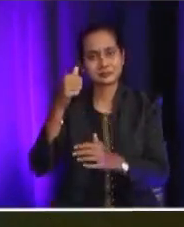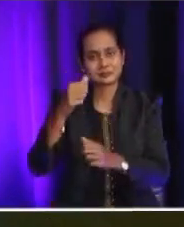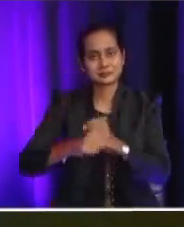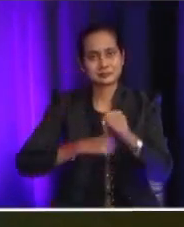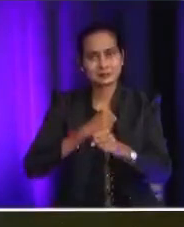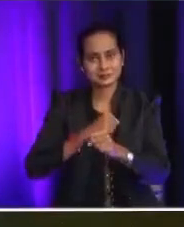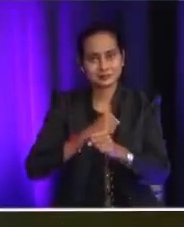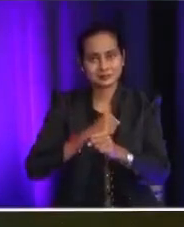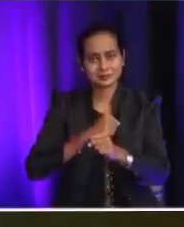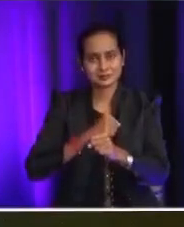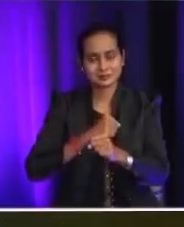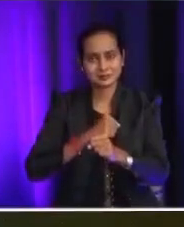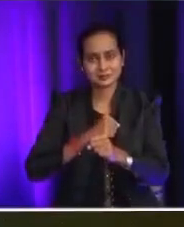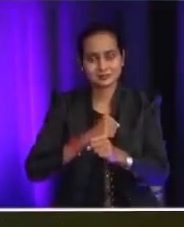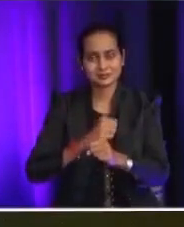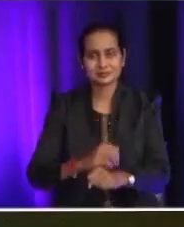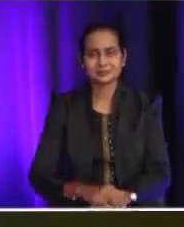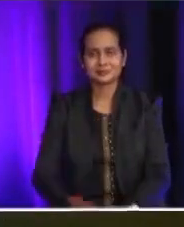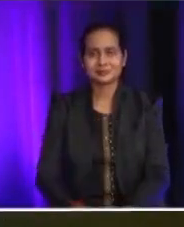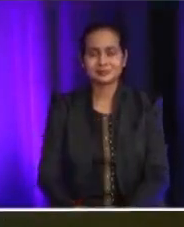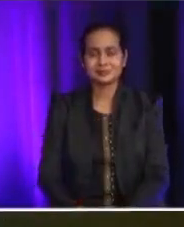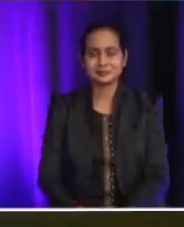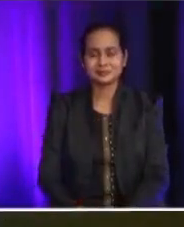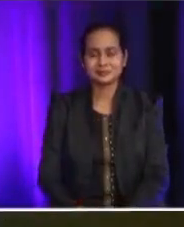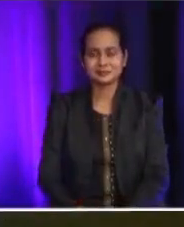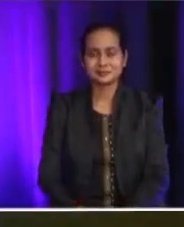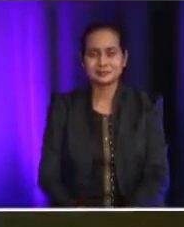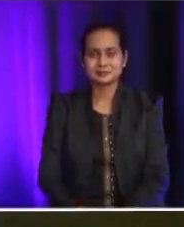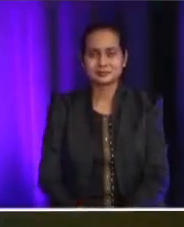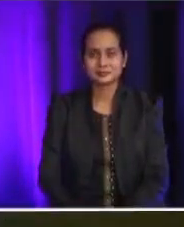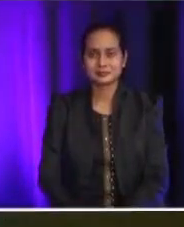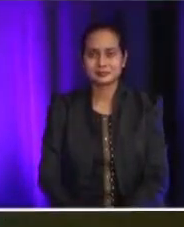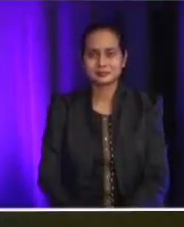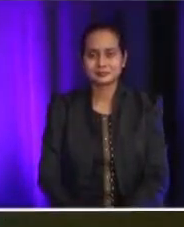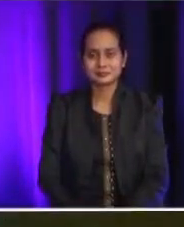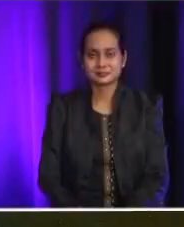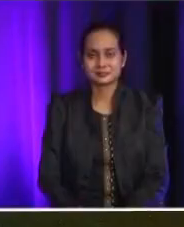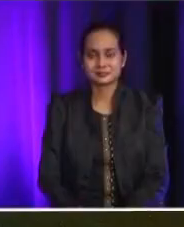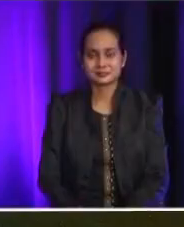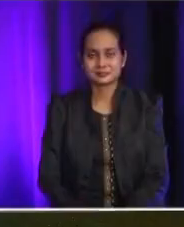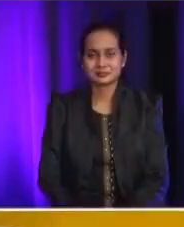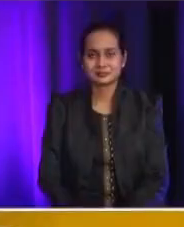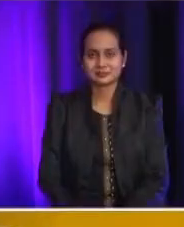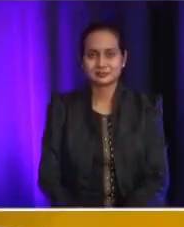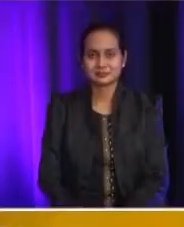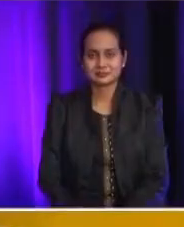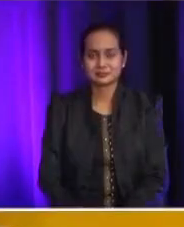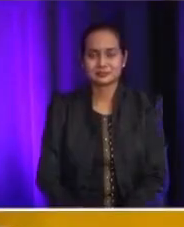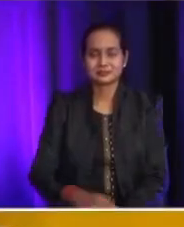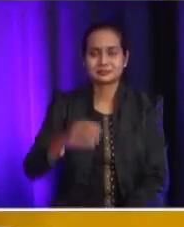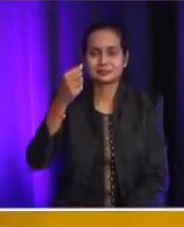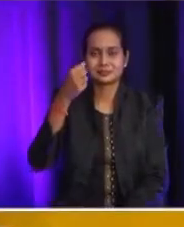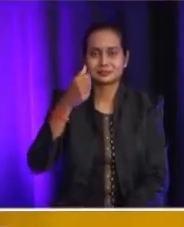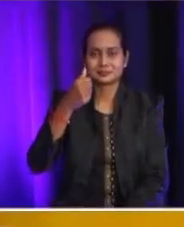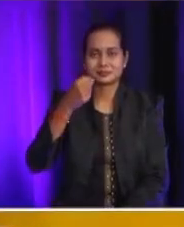bagi. Tak nak bagi bintang ke Akmal sebab tak bawa buku hari ini. Oh, jadi, iyalah. Cikgu tak nak bagi bintang. Baiklah, ya. Dekad. Dekad